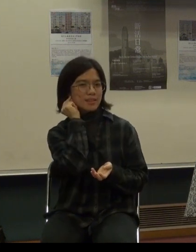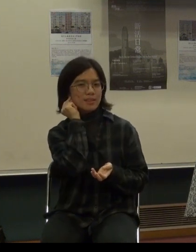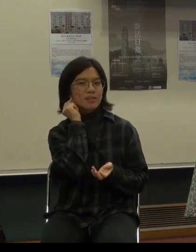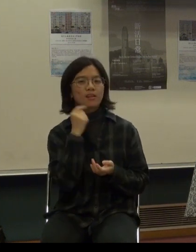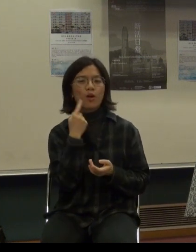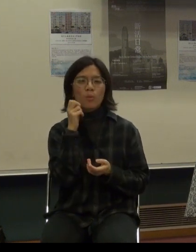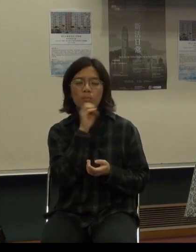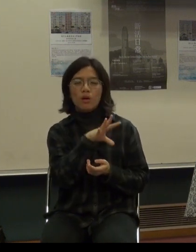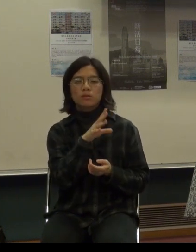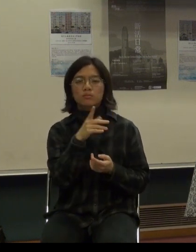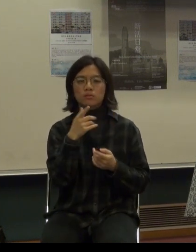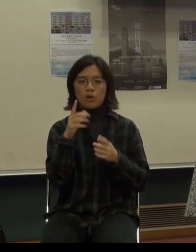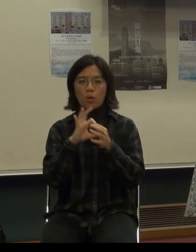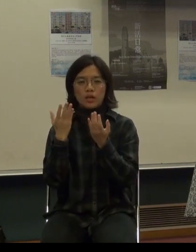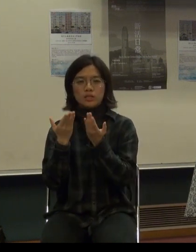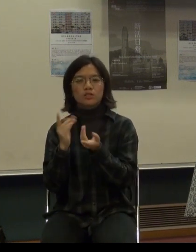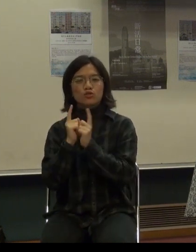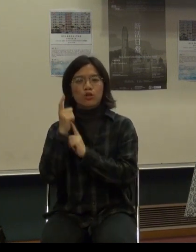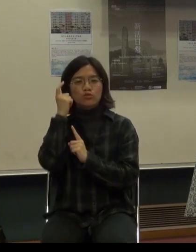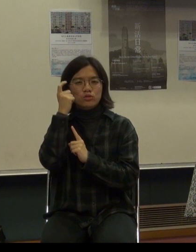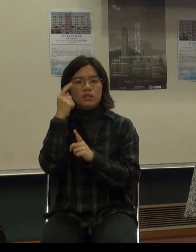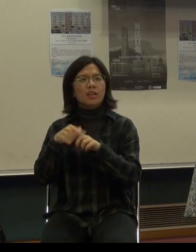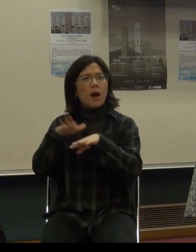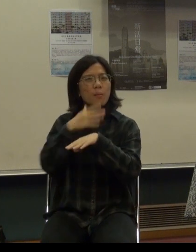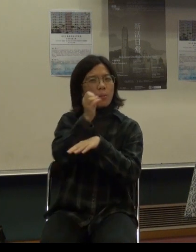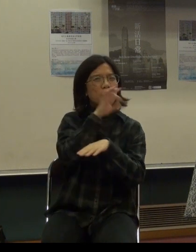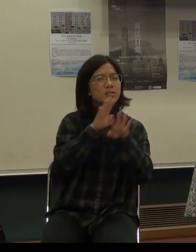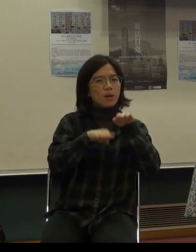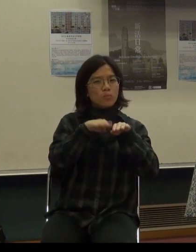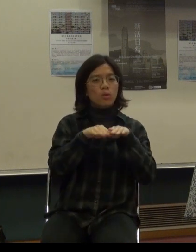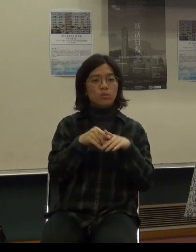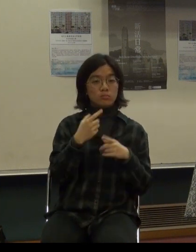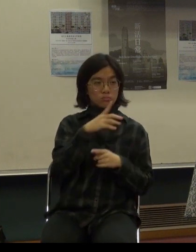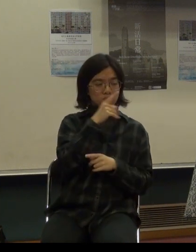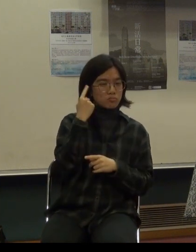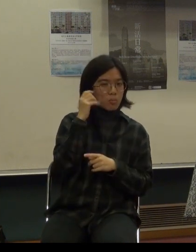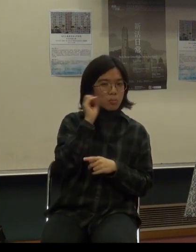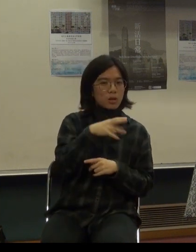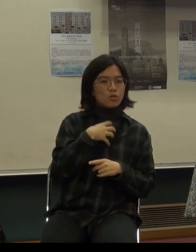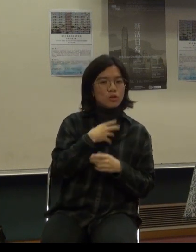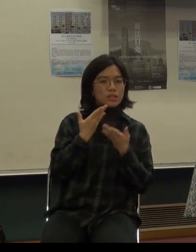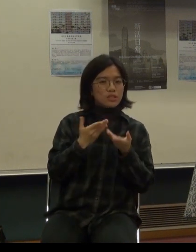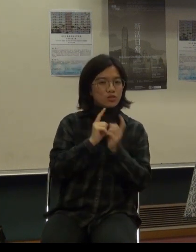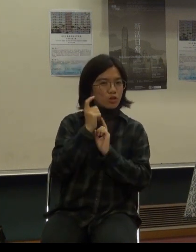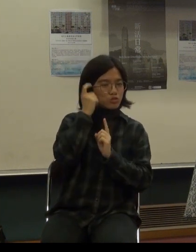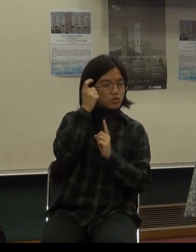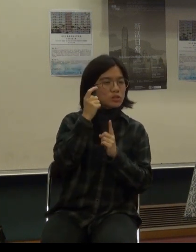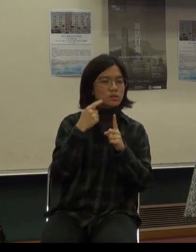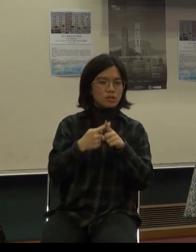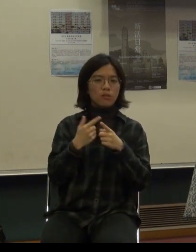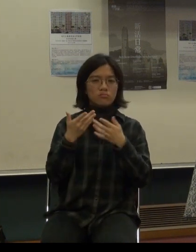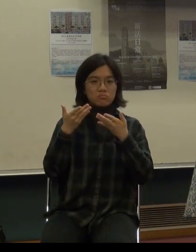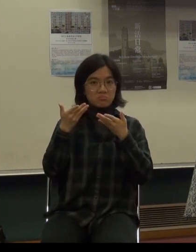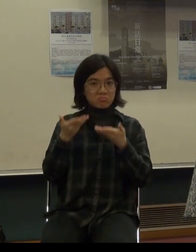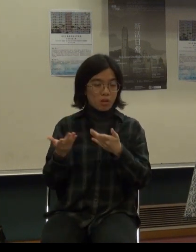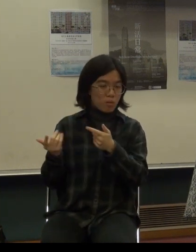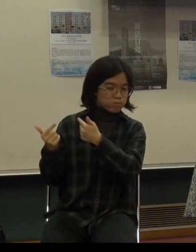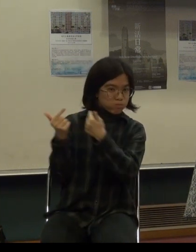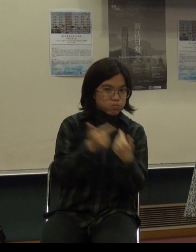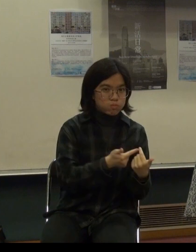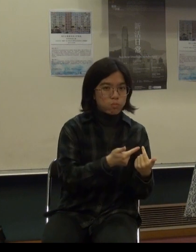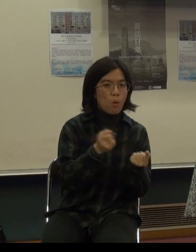就其實同頭先個先生問嘅類似啊。依家現代主義，你對你嚟講係一個繼續延續落去啊，定還是佢已經終止咗